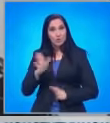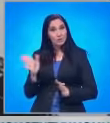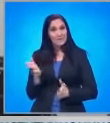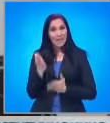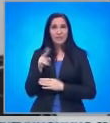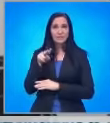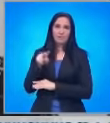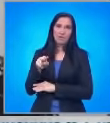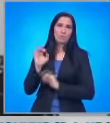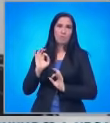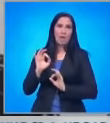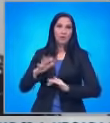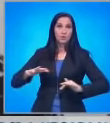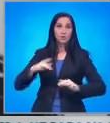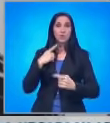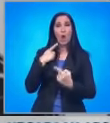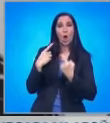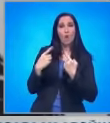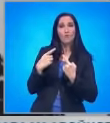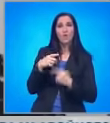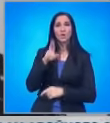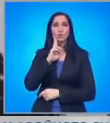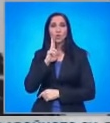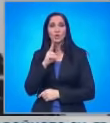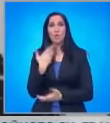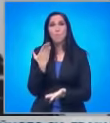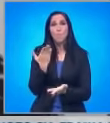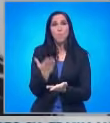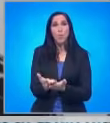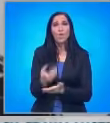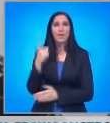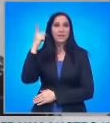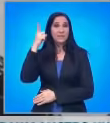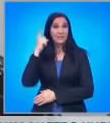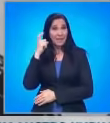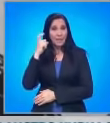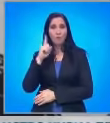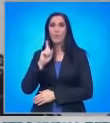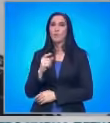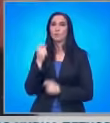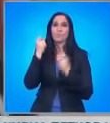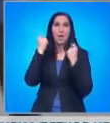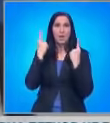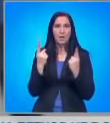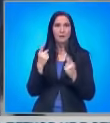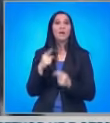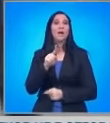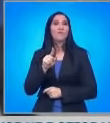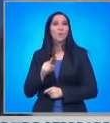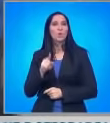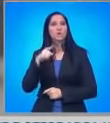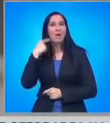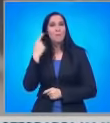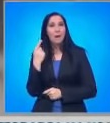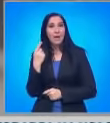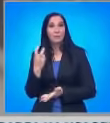на такава ситуация, да разговаря с учители, да подаде съответния сигнал, за да можем да реагираме. Въпросът на